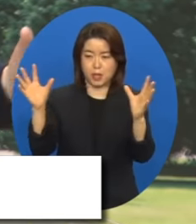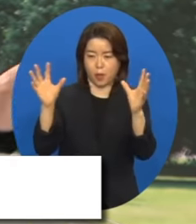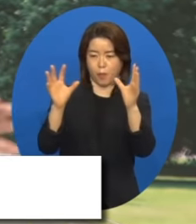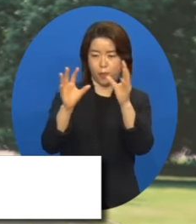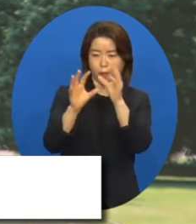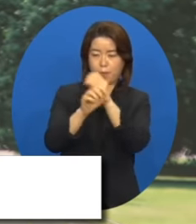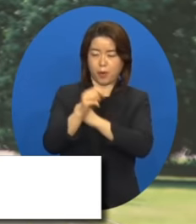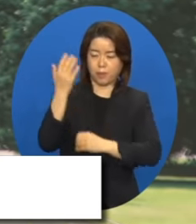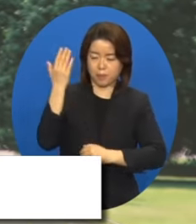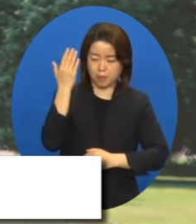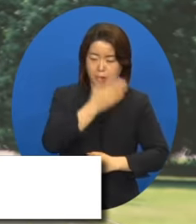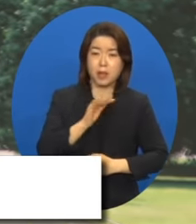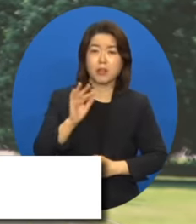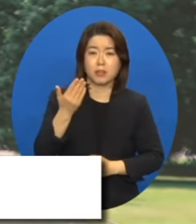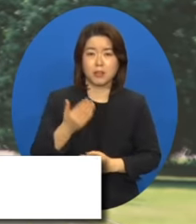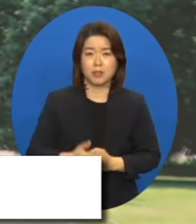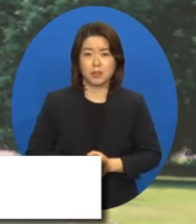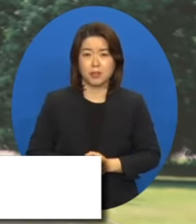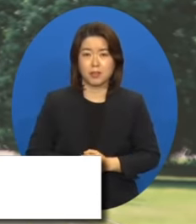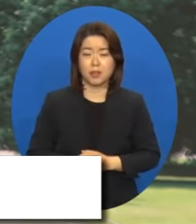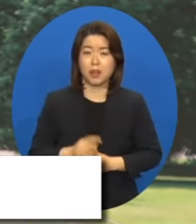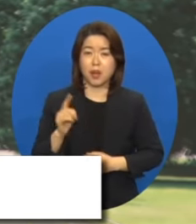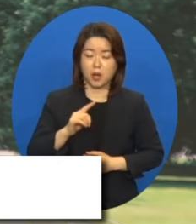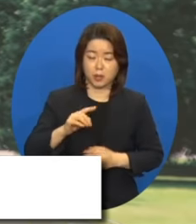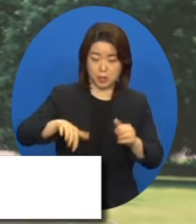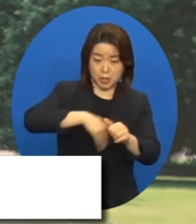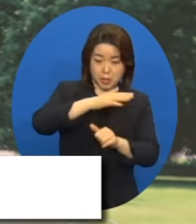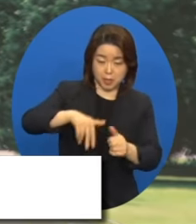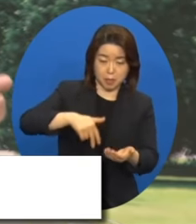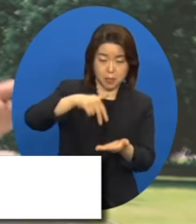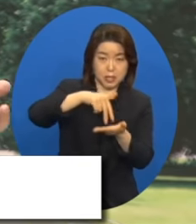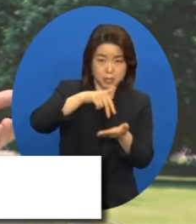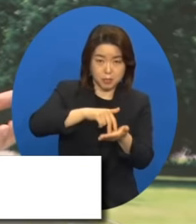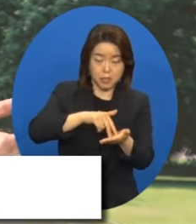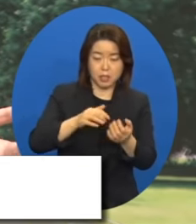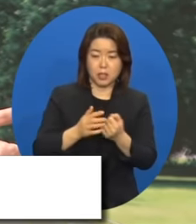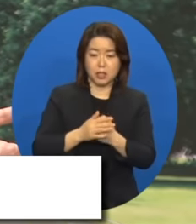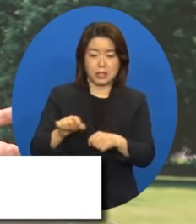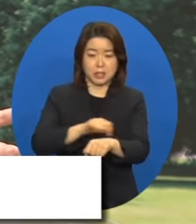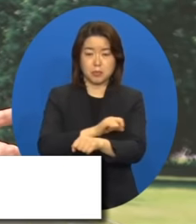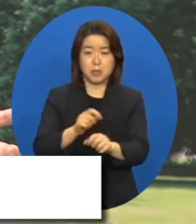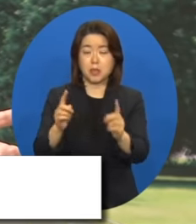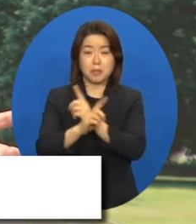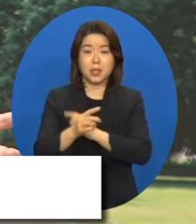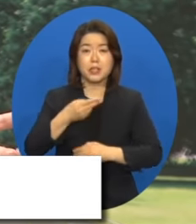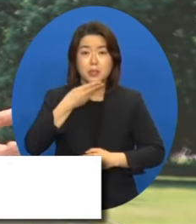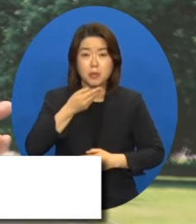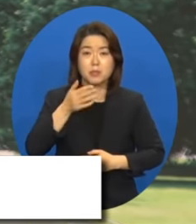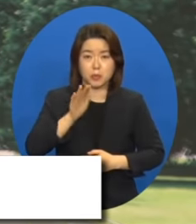사라진 것 같습니다. 무슨 형편이나 처지가 특별히 달라진 게 없어도